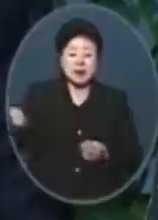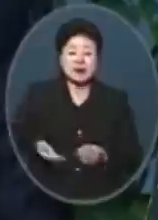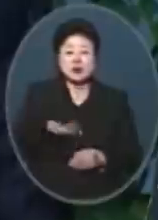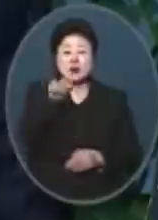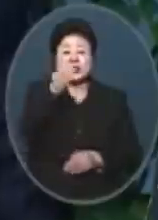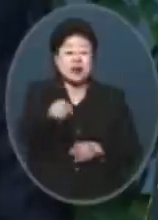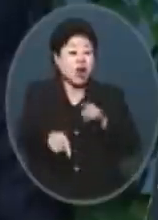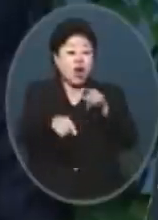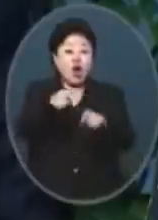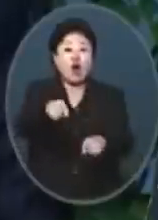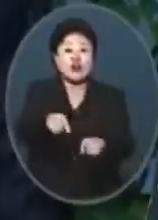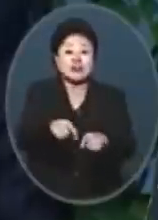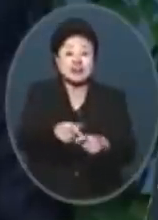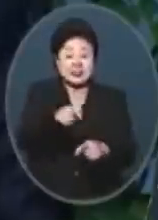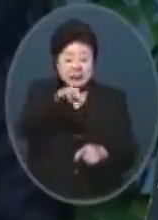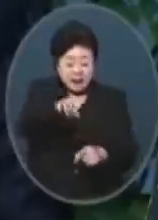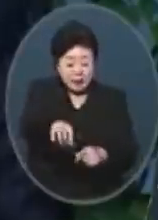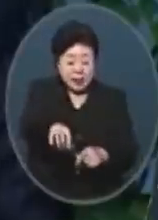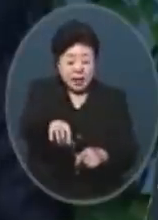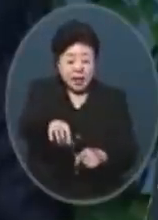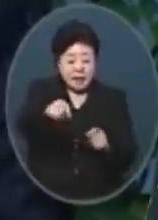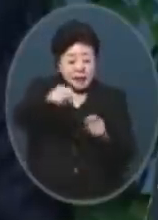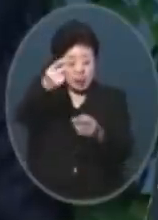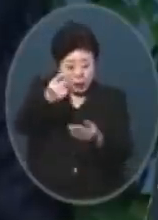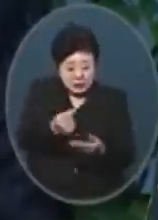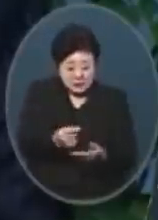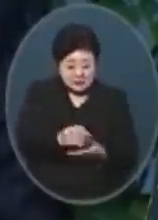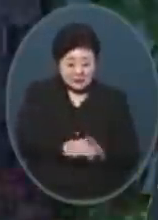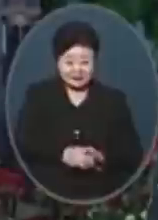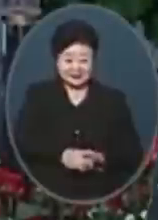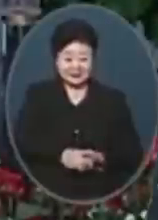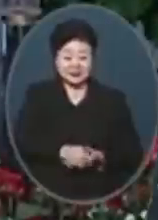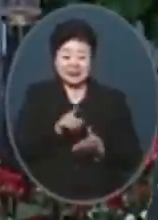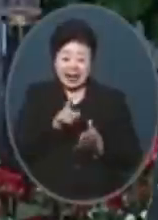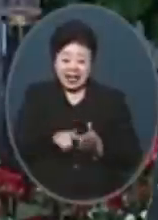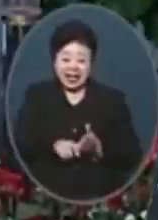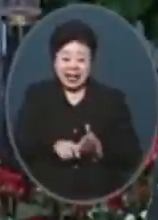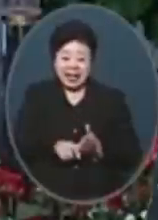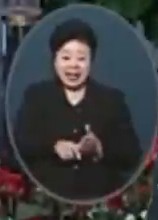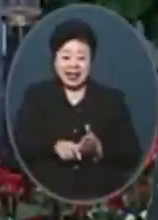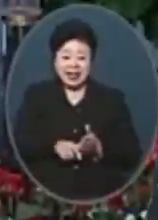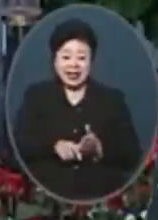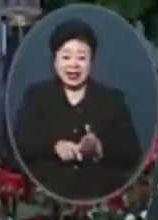걸어서 제자들에게 다가왔습니다. 그때